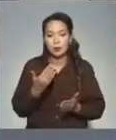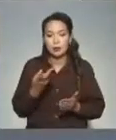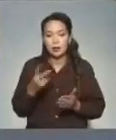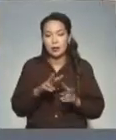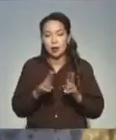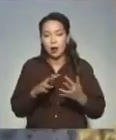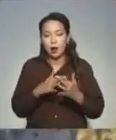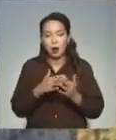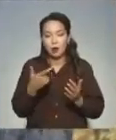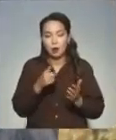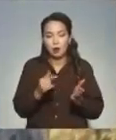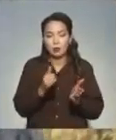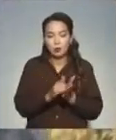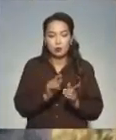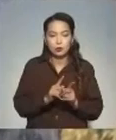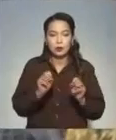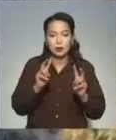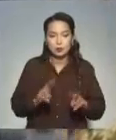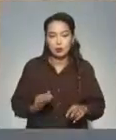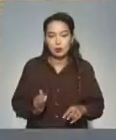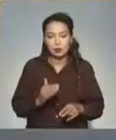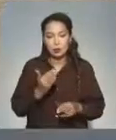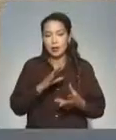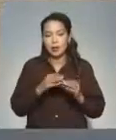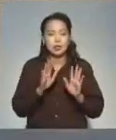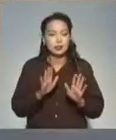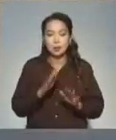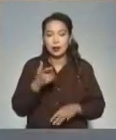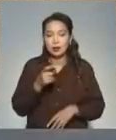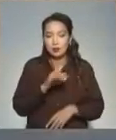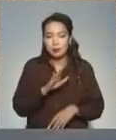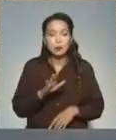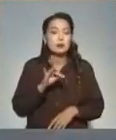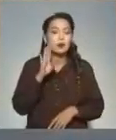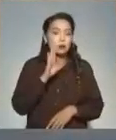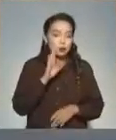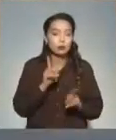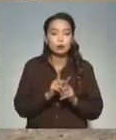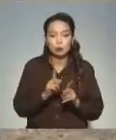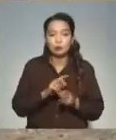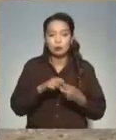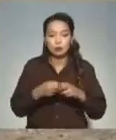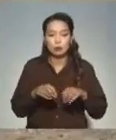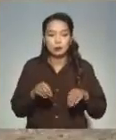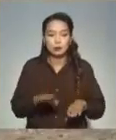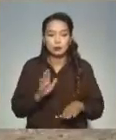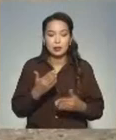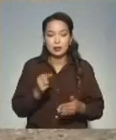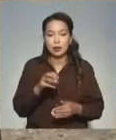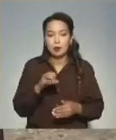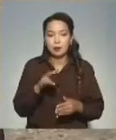бірдей газға қосу үшін тиісті шаруалар істелген. Нәтижесінде газ ғана емес, ауыз су мен жарық мәселесі де шешілер күн жақын. Біз енді